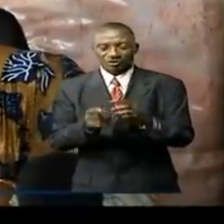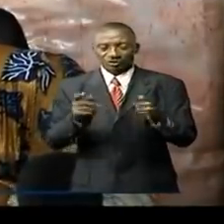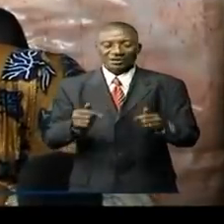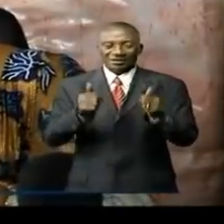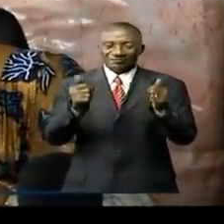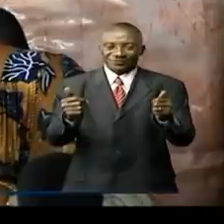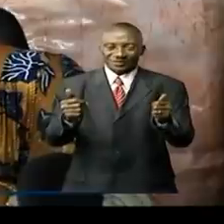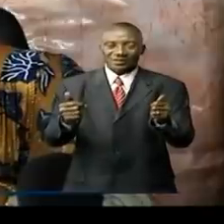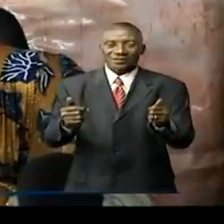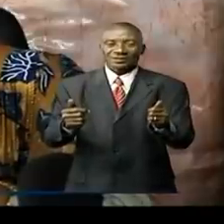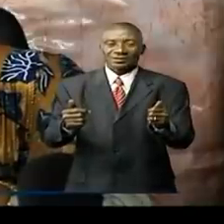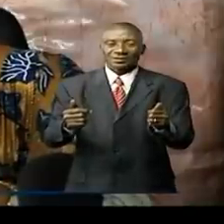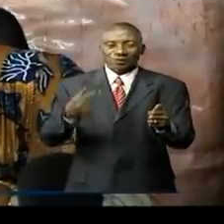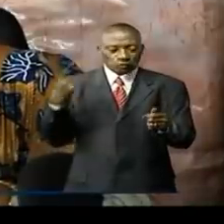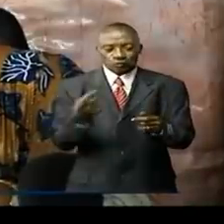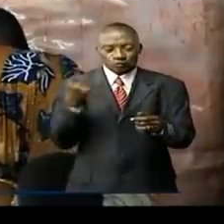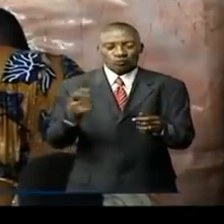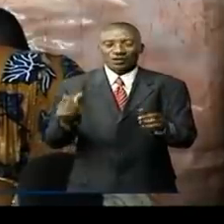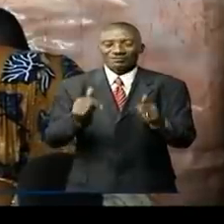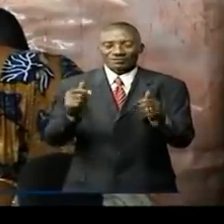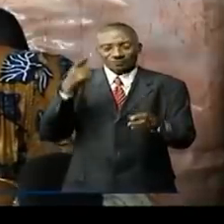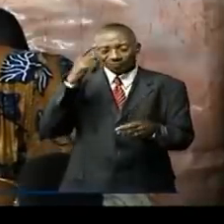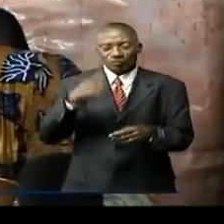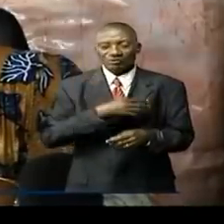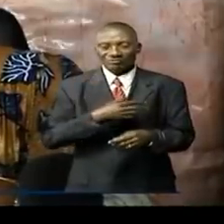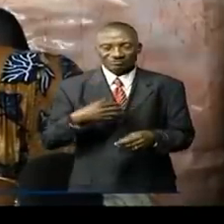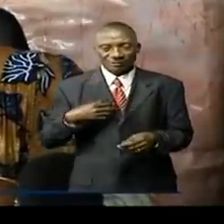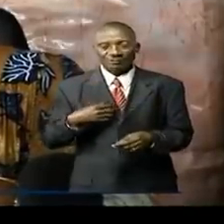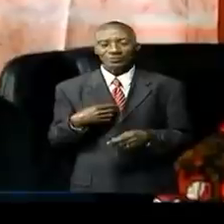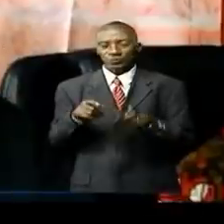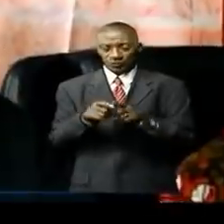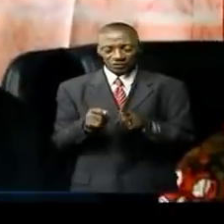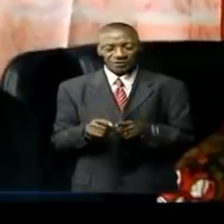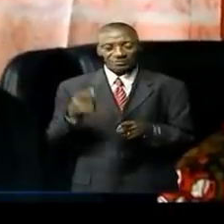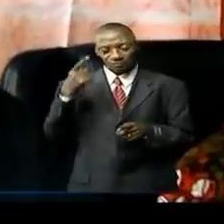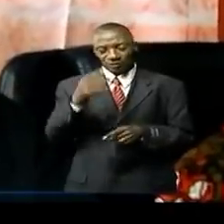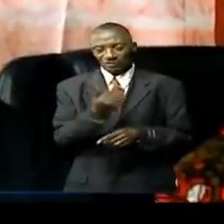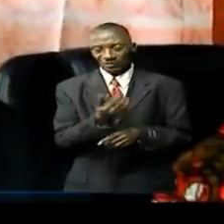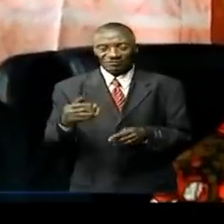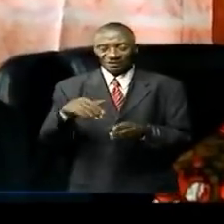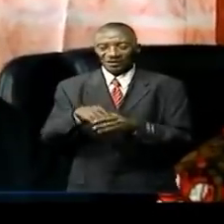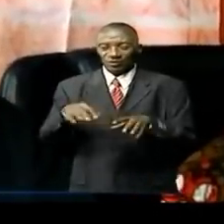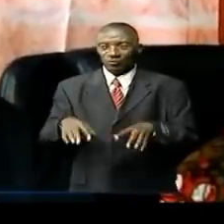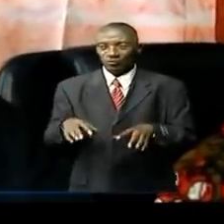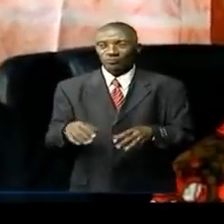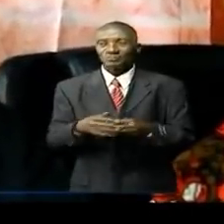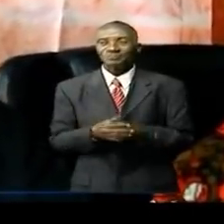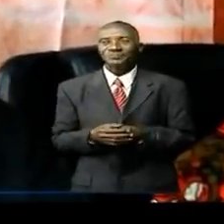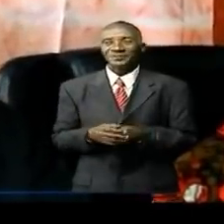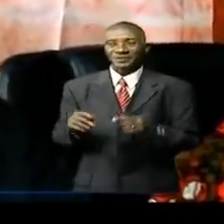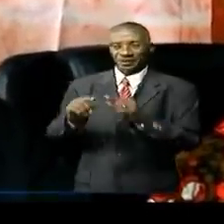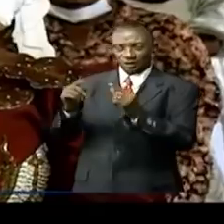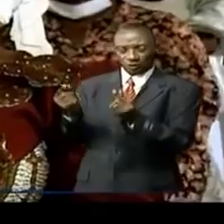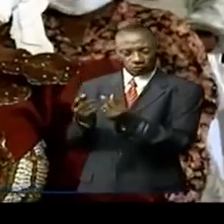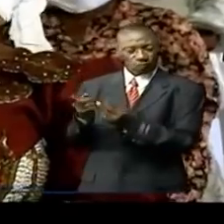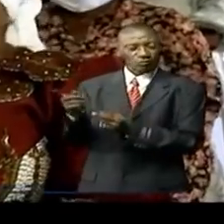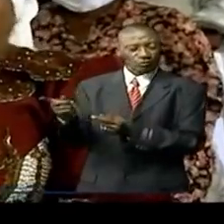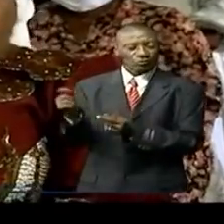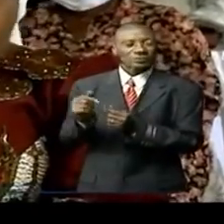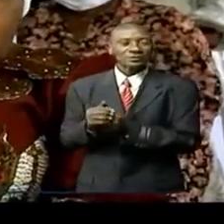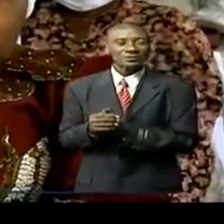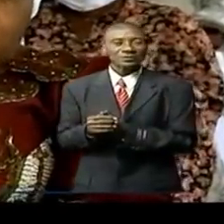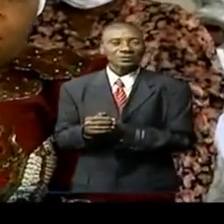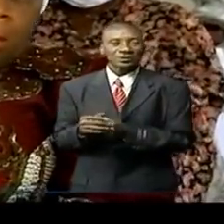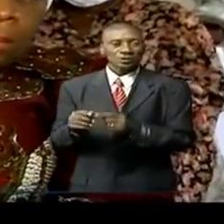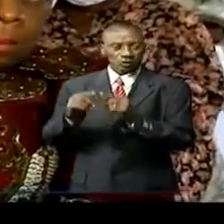femmes ainsi que celui des enfants en République démocratique du Congo. Il faut noter que le réseau Ekoki Inatosha, ce mouvement